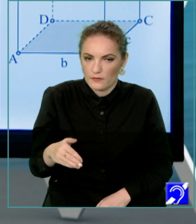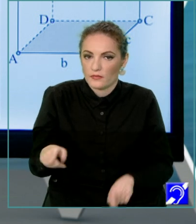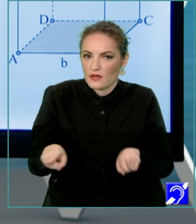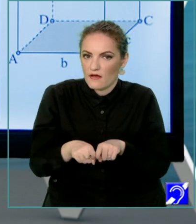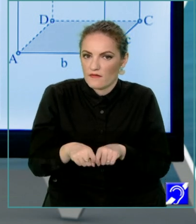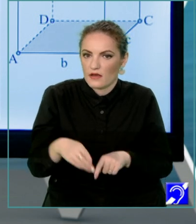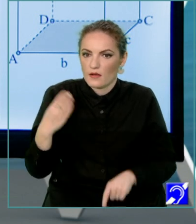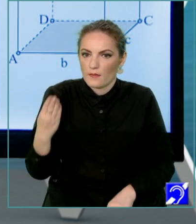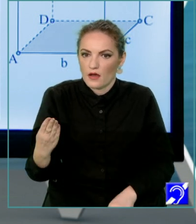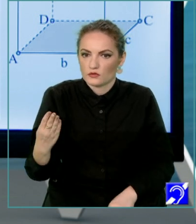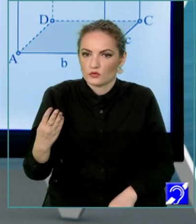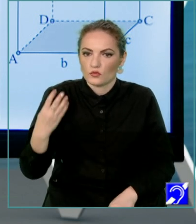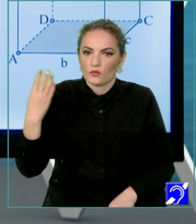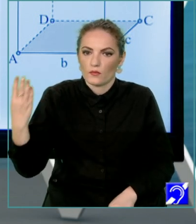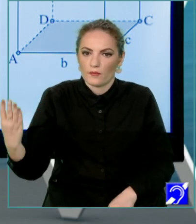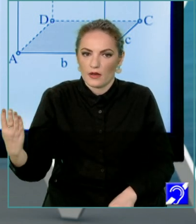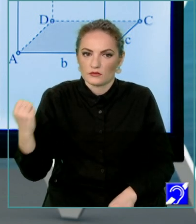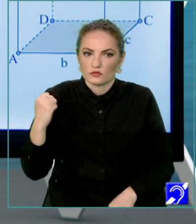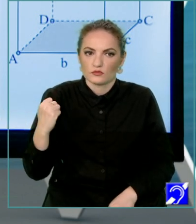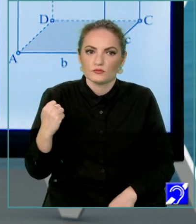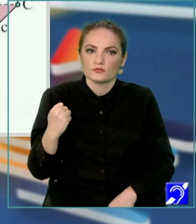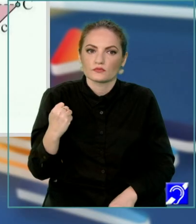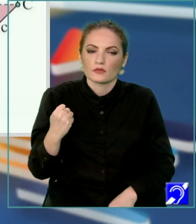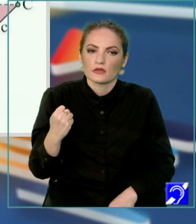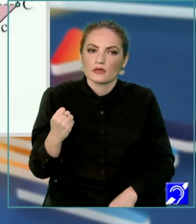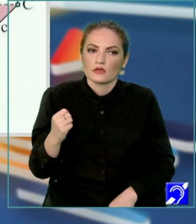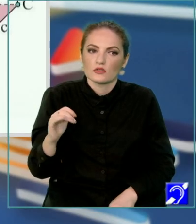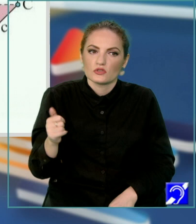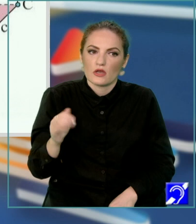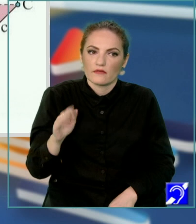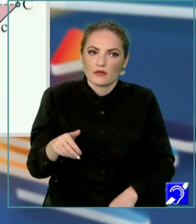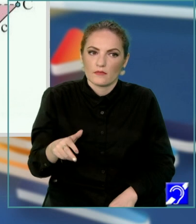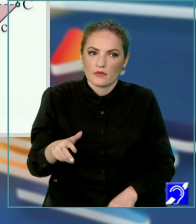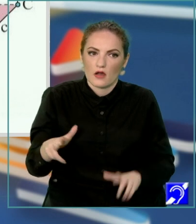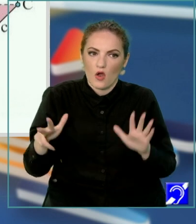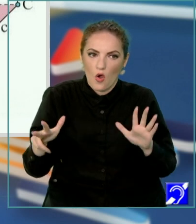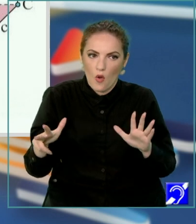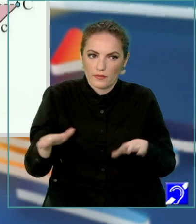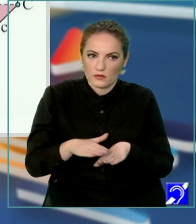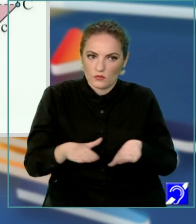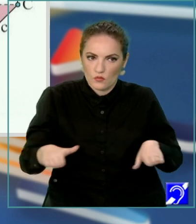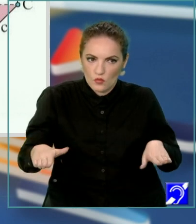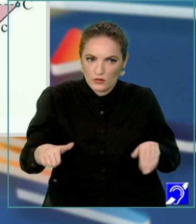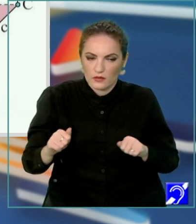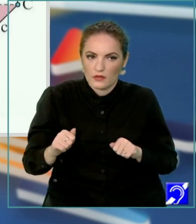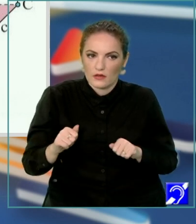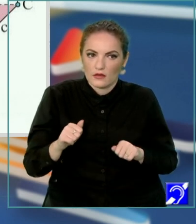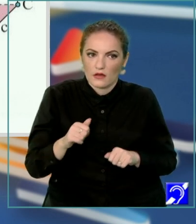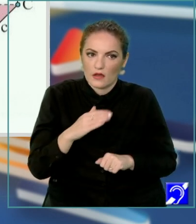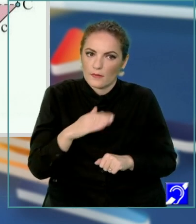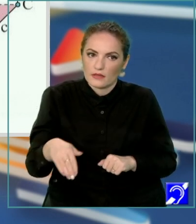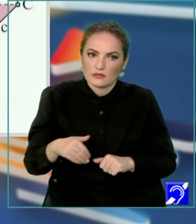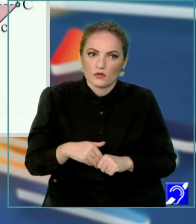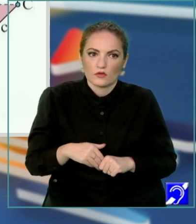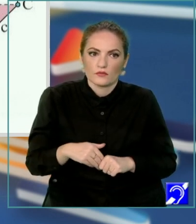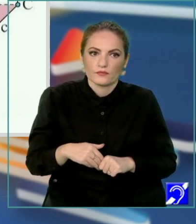se clasifică în opt muchii ale bazei lor ab congruent cu cd congruent cu a prim b